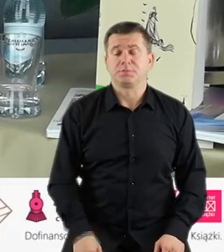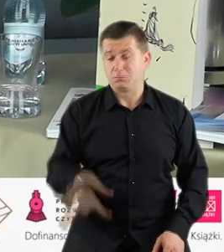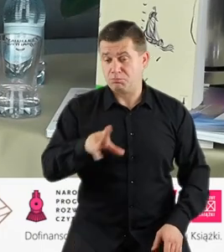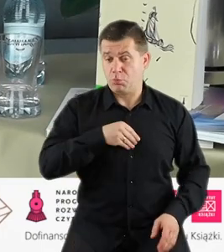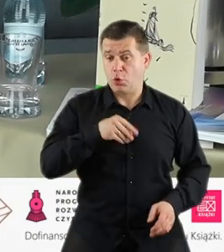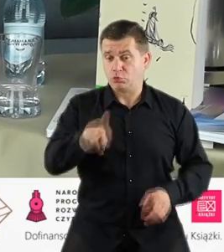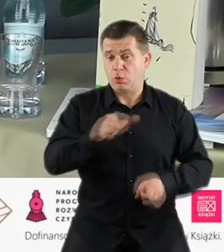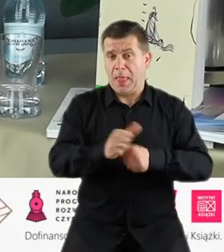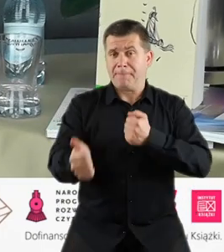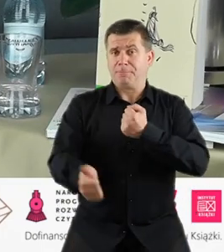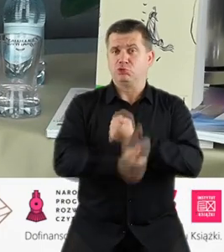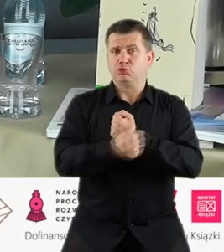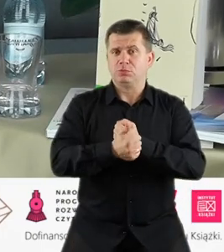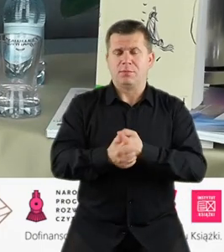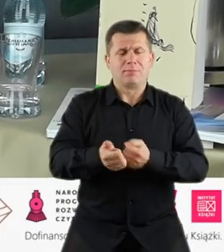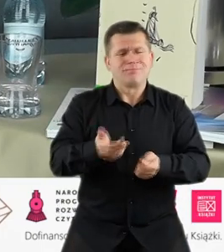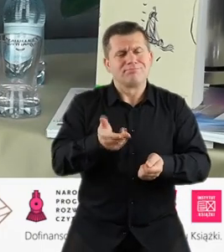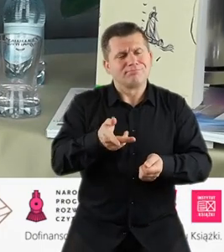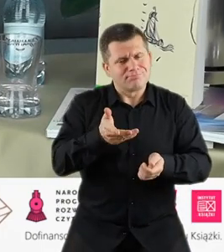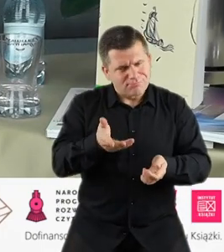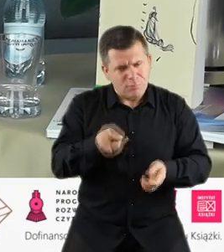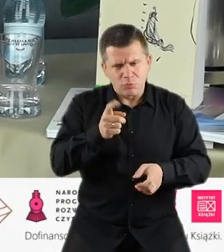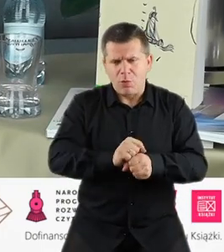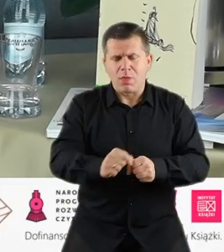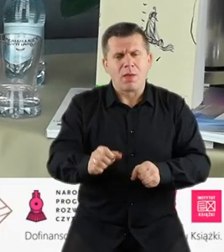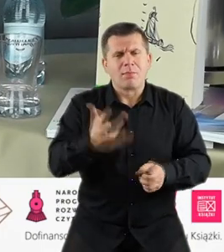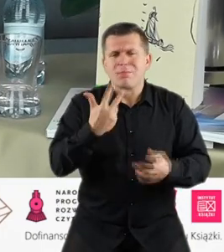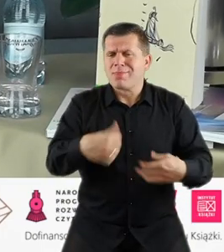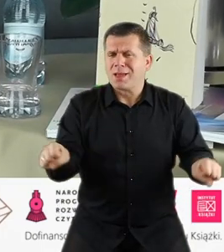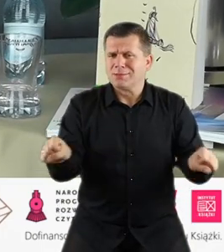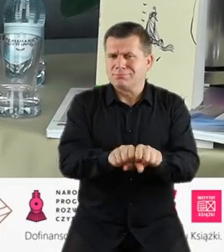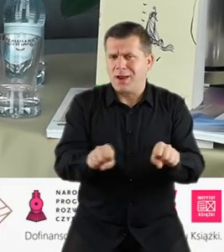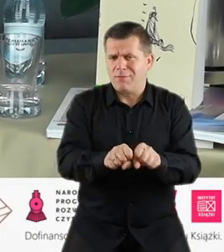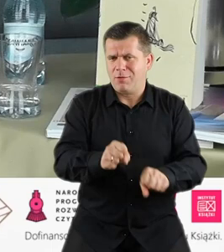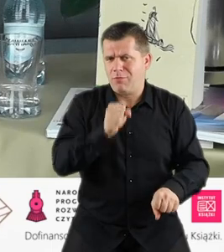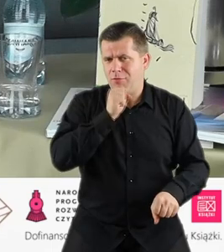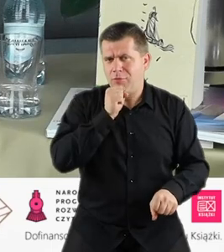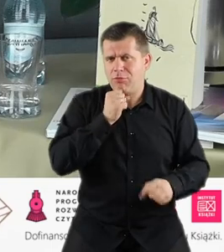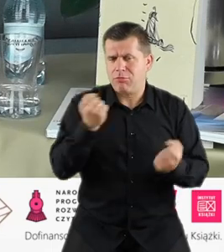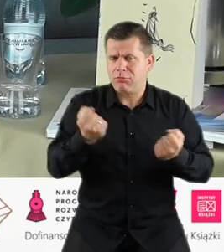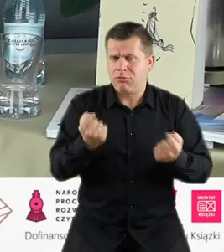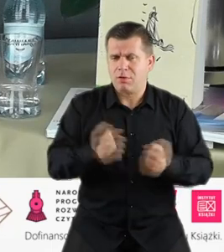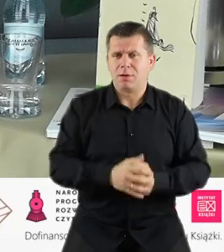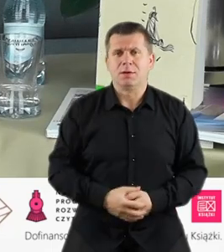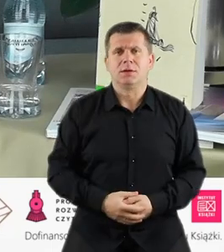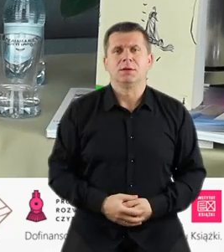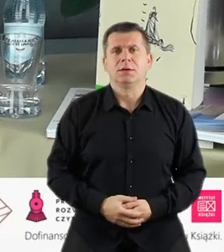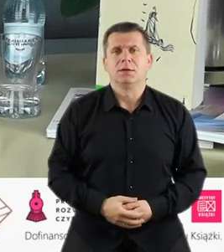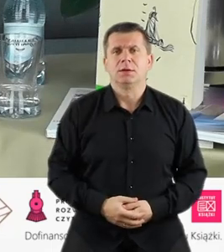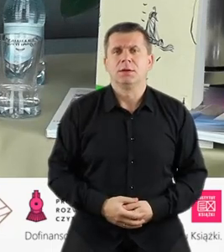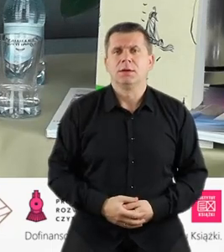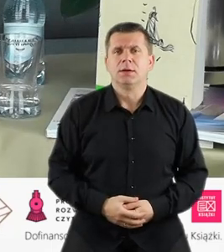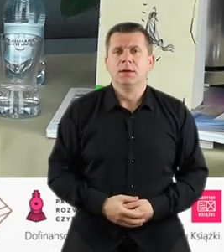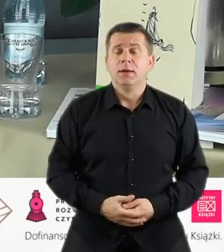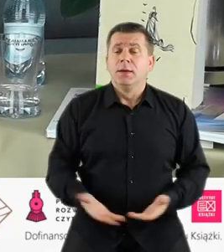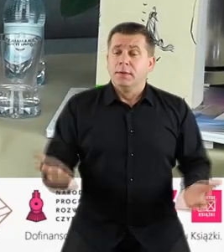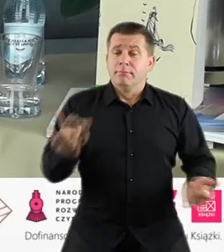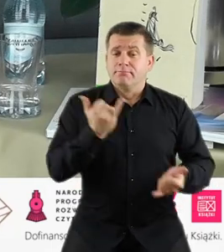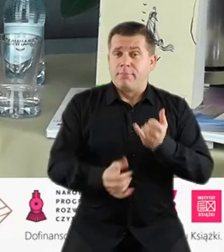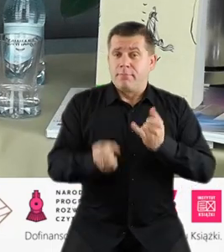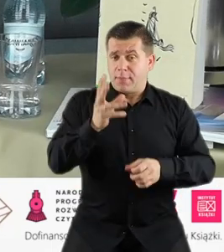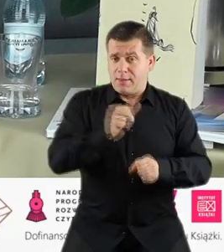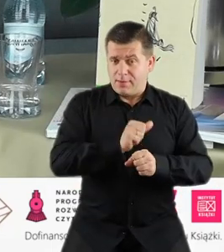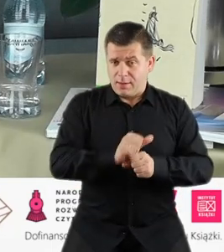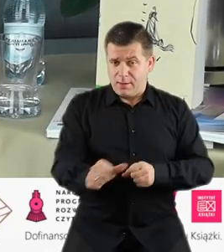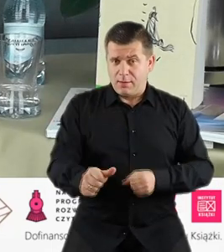I może to jest przyczyna. Nie zmienia to jednak faktu, że to jest ogromna niesprawiedliwość. No i chciałam zobaczyć, jak to, skoro tak się